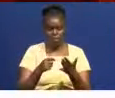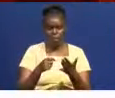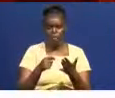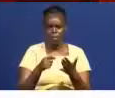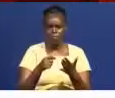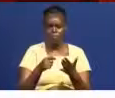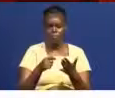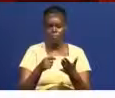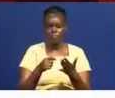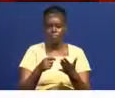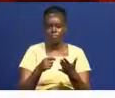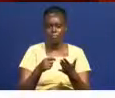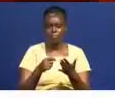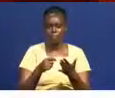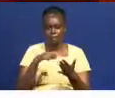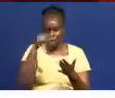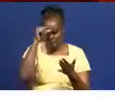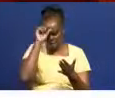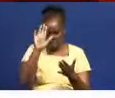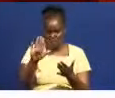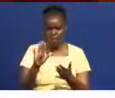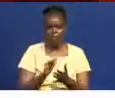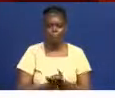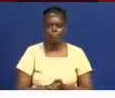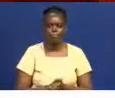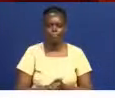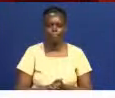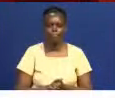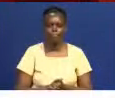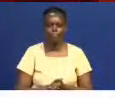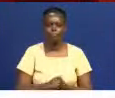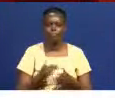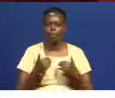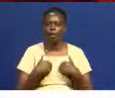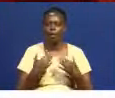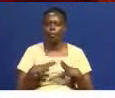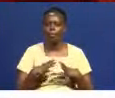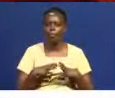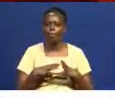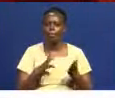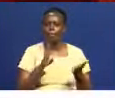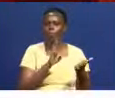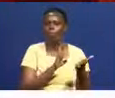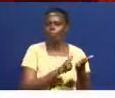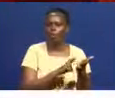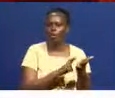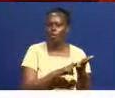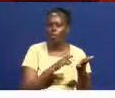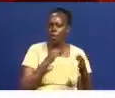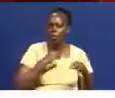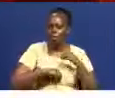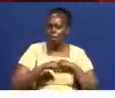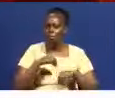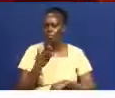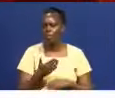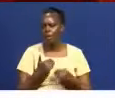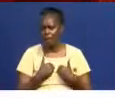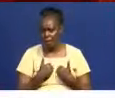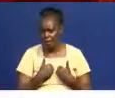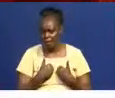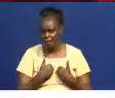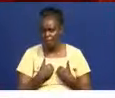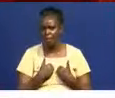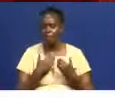watu katika serikali yake, kuna watu wako na record za ufisadi,